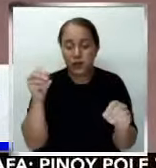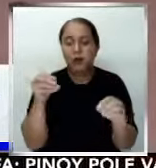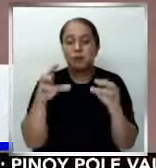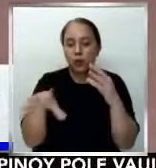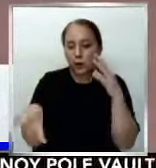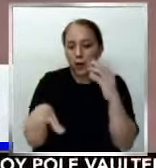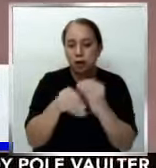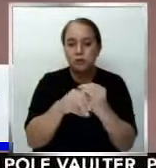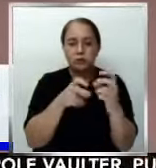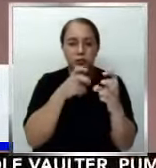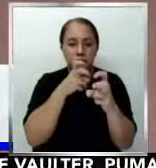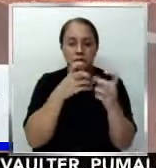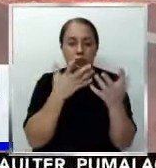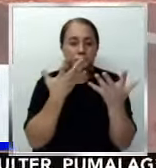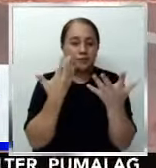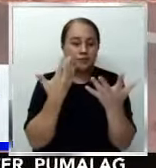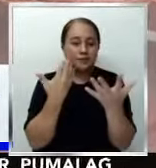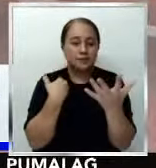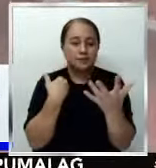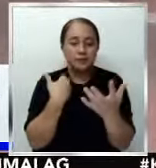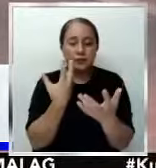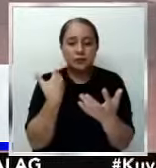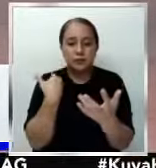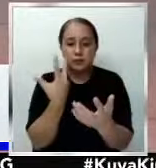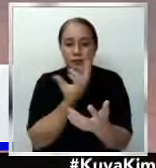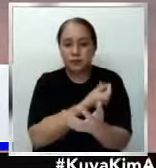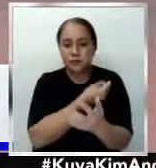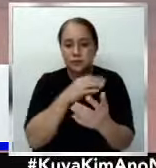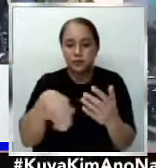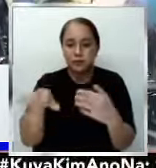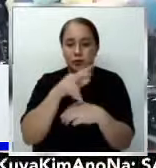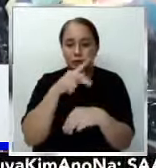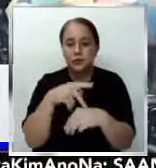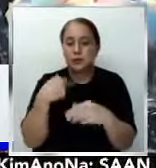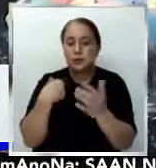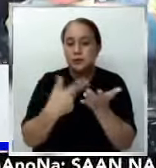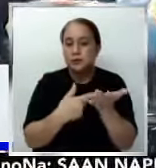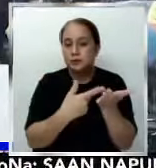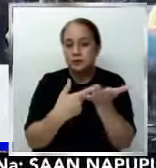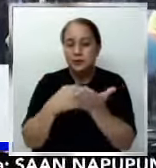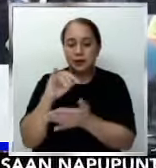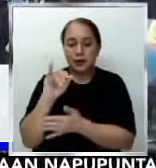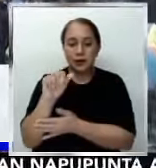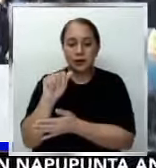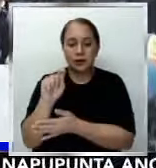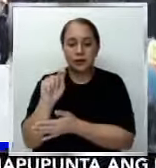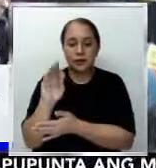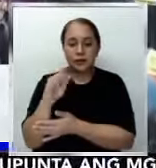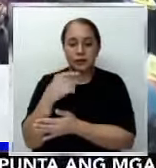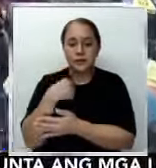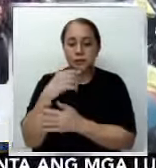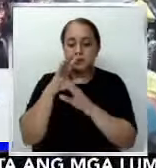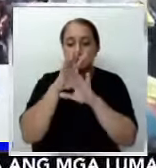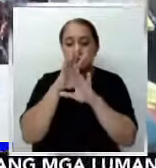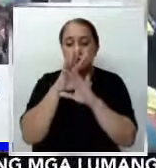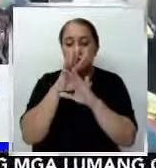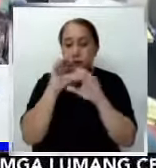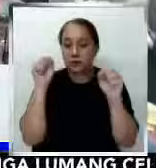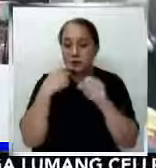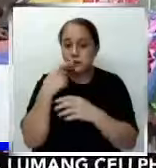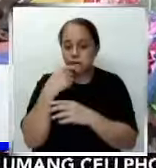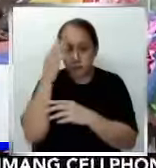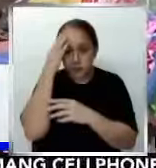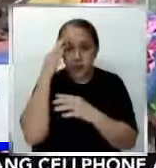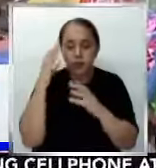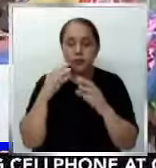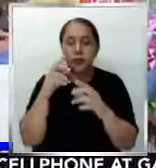sa mga hindi bakunado sa buong bansa. Pag-uusapan pa raw ito sa IATF. Nakiusap naman ng Pangulo sa simbahan na kung maaari kanselihin na ang mga aktibidad